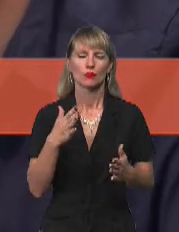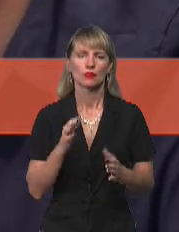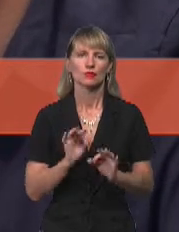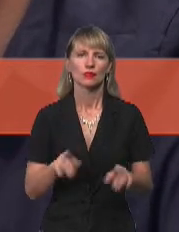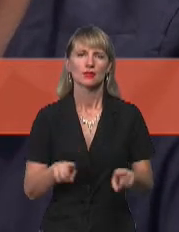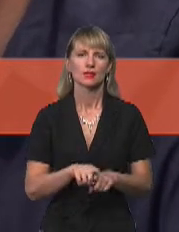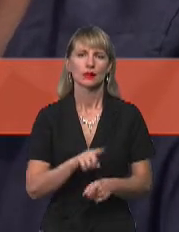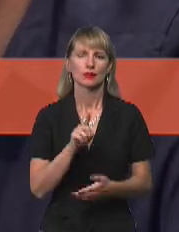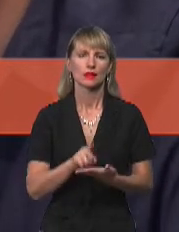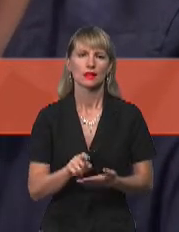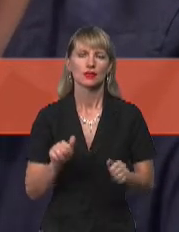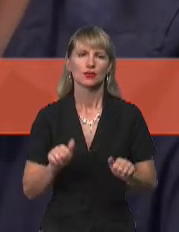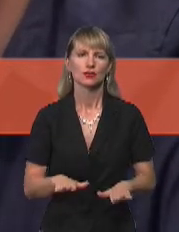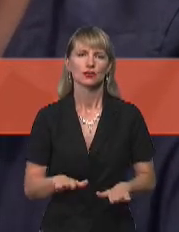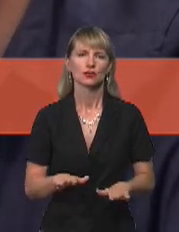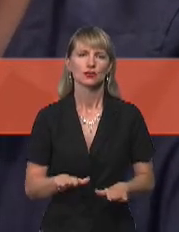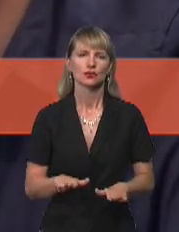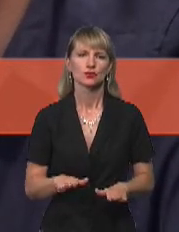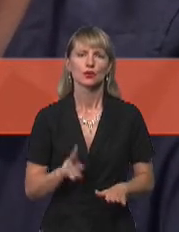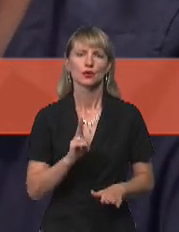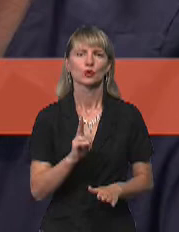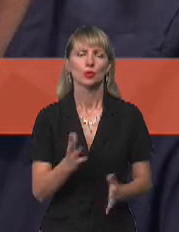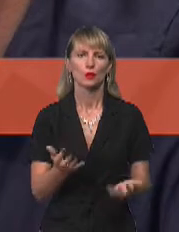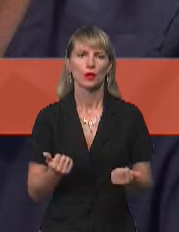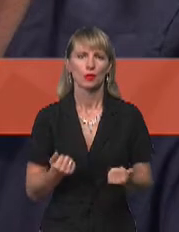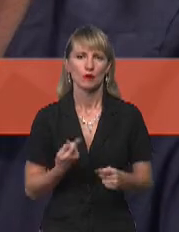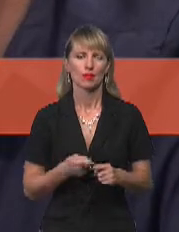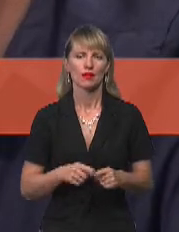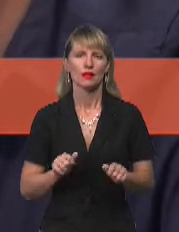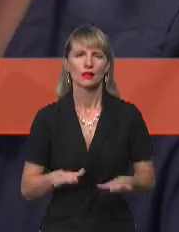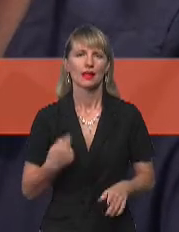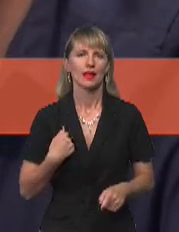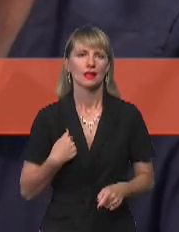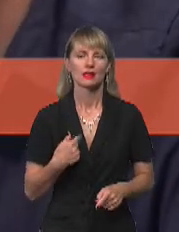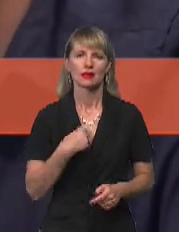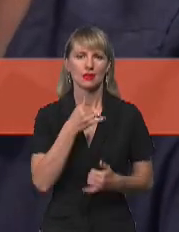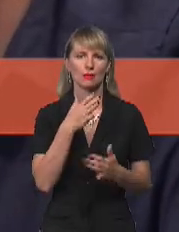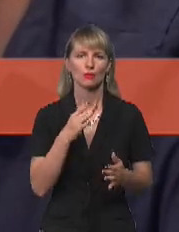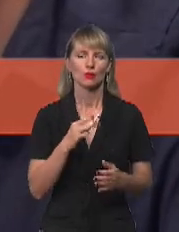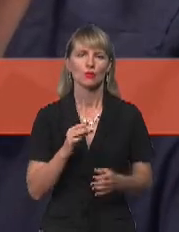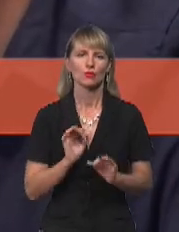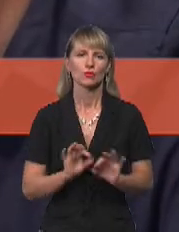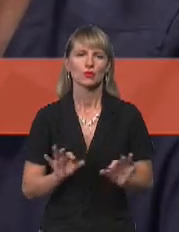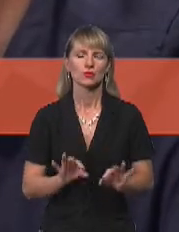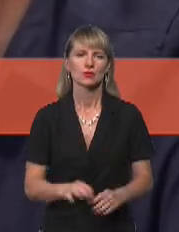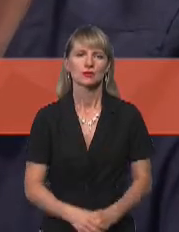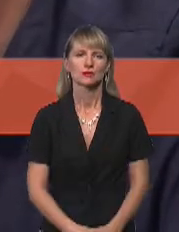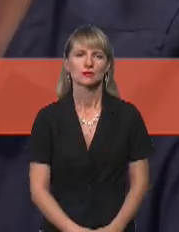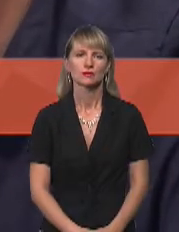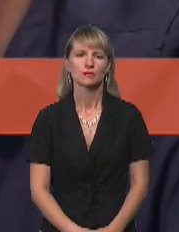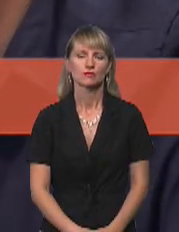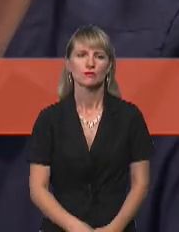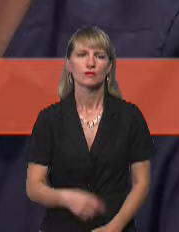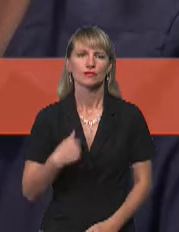таке питання, рішення, хто приймав міністр, це не в моїй компетенції. Просто на вашу суб'єктивну думку.